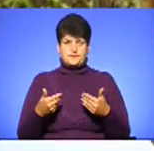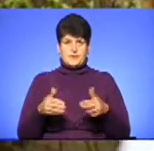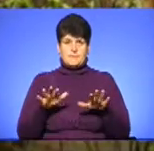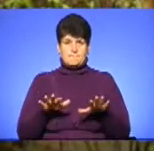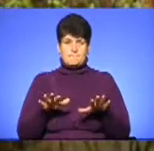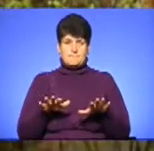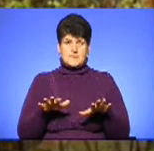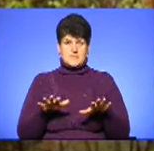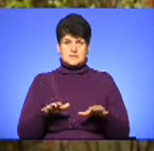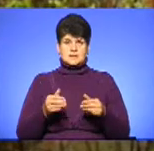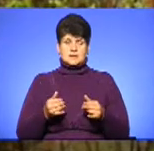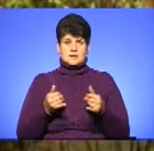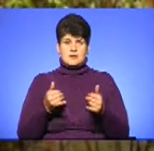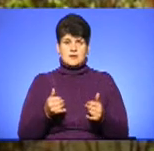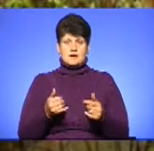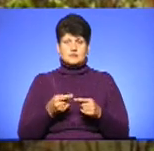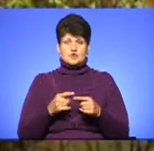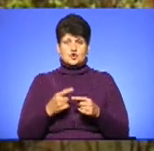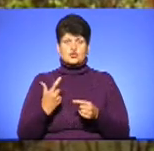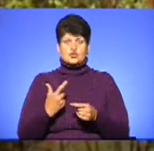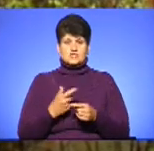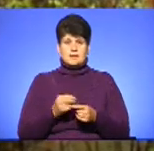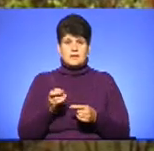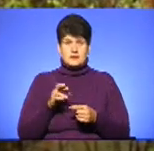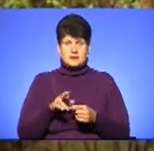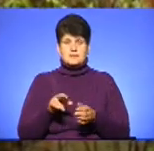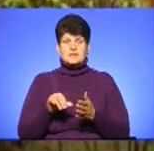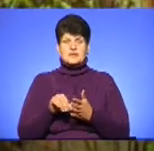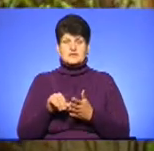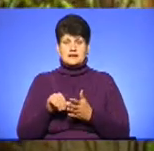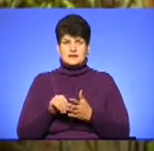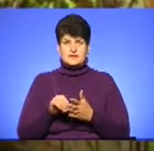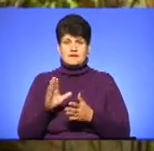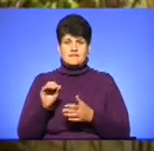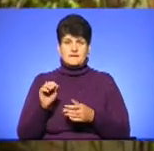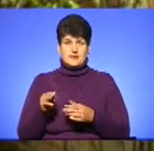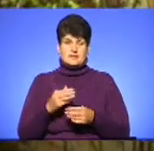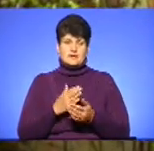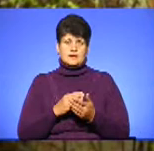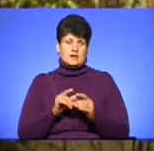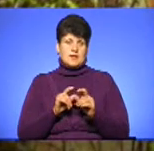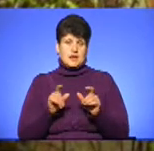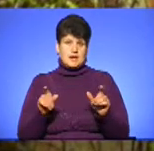місце для цього щеплення. Представники з ветеринарної клініки